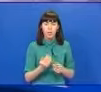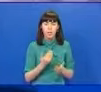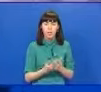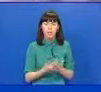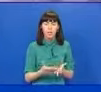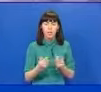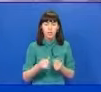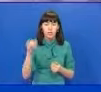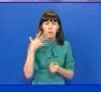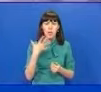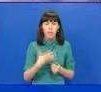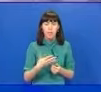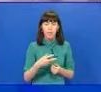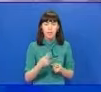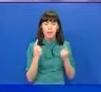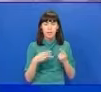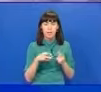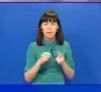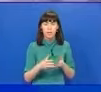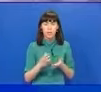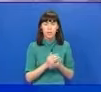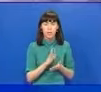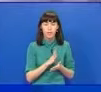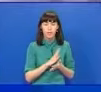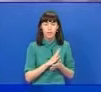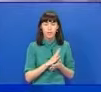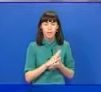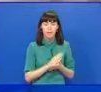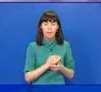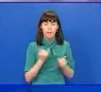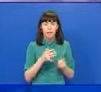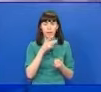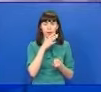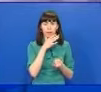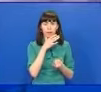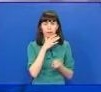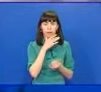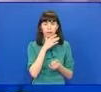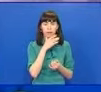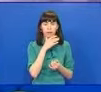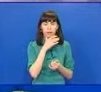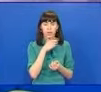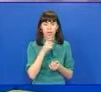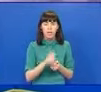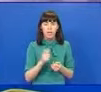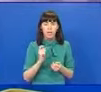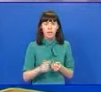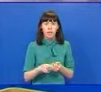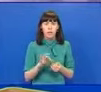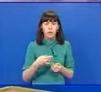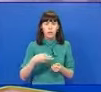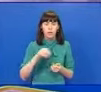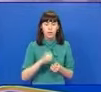ретінде ұрланған 5 бас ірі қалдырмалар тәркілеп алынды. Қазіргі уақытта ұсталған азаматтардың Ордабасы аудандық